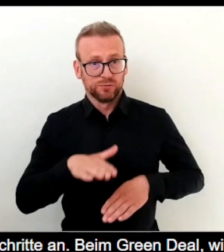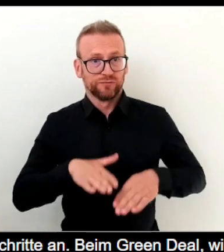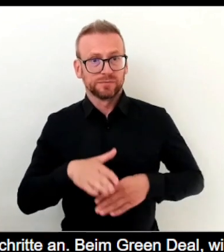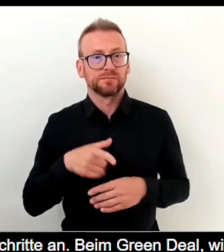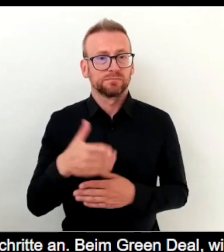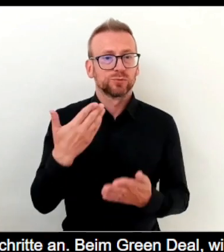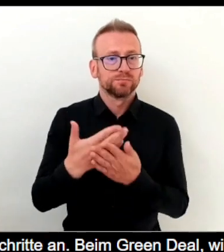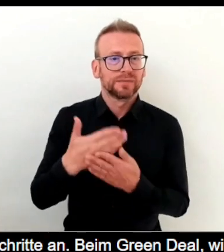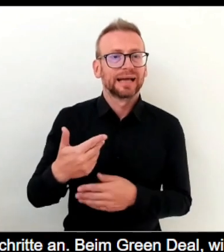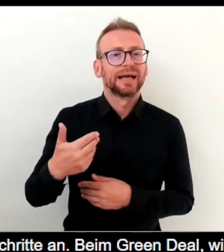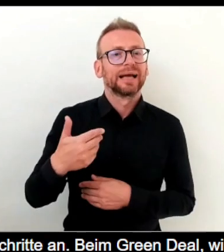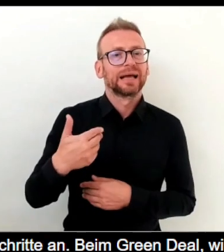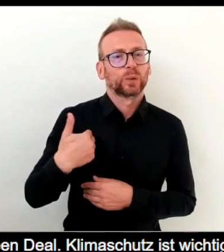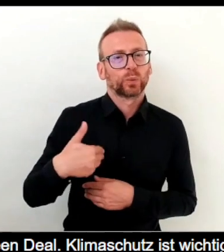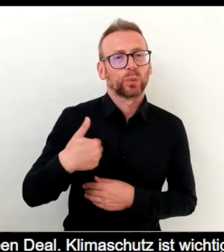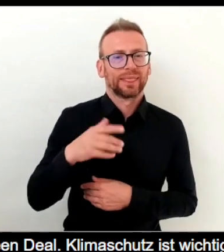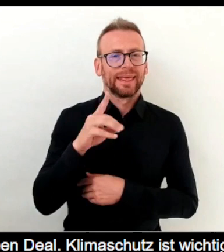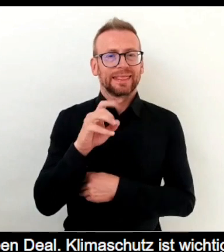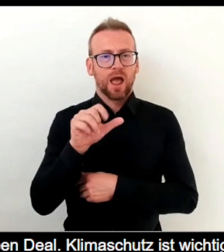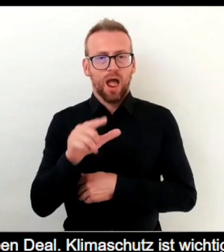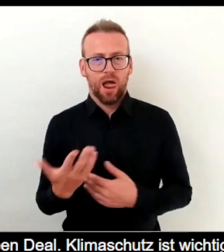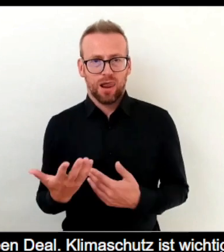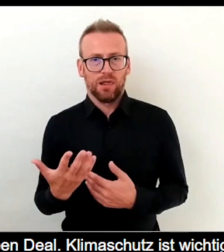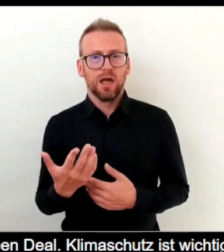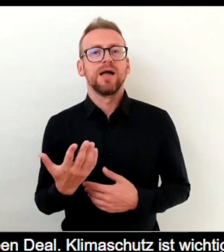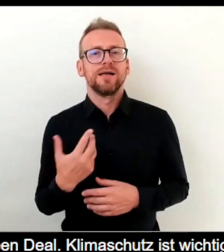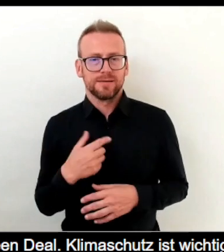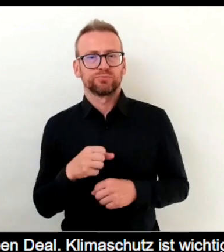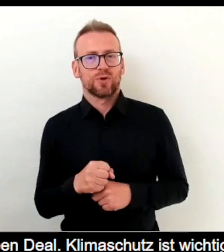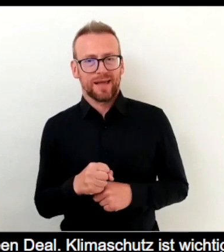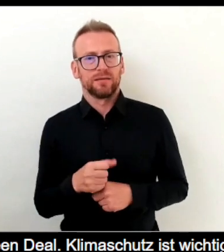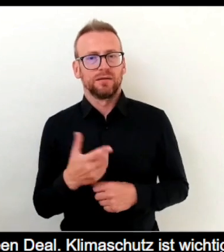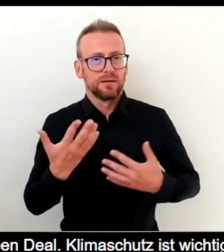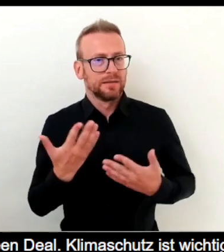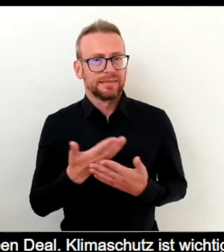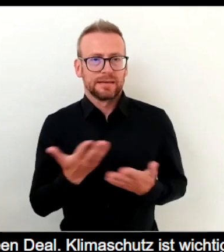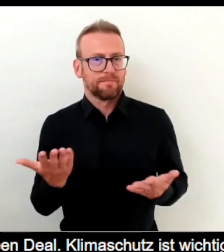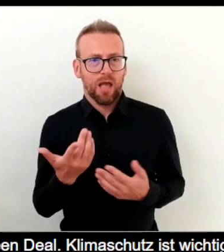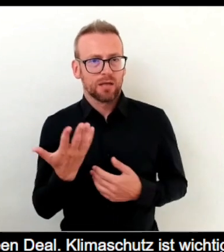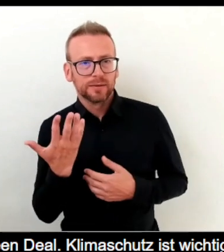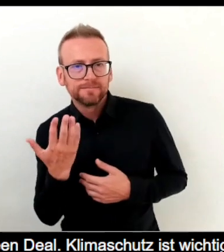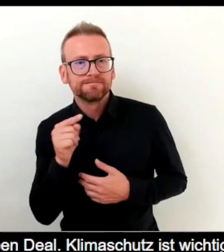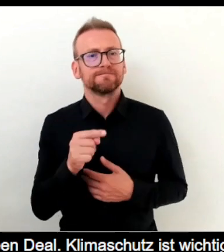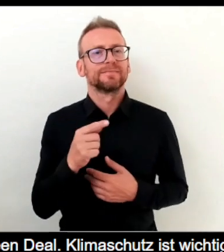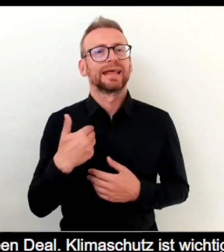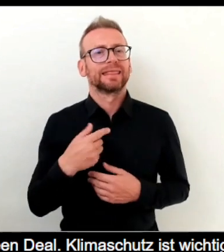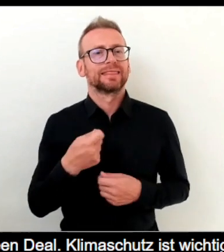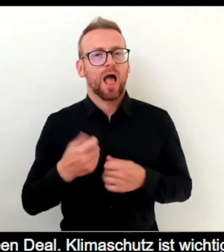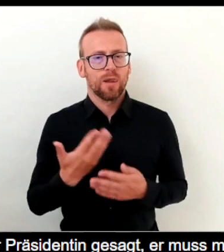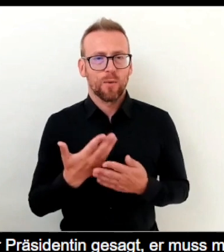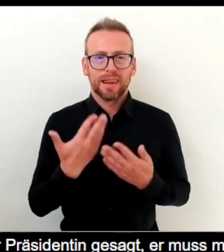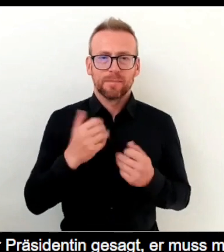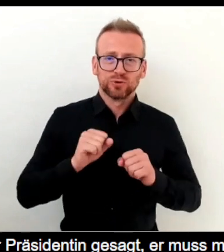beim Thema Chemieindustrie die deutsche Regierung eher die schwierige ist, nicht in Europa. Es geht für zähl in diesen PVS